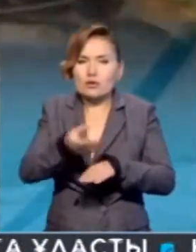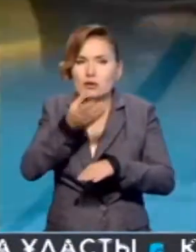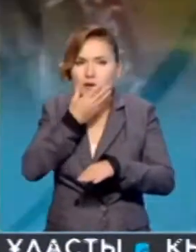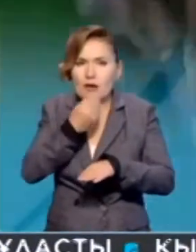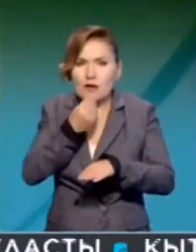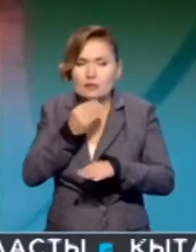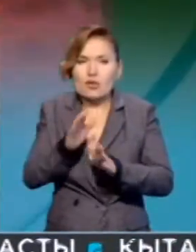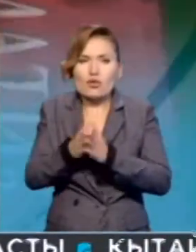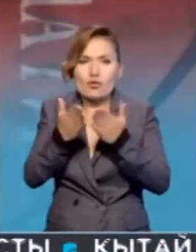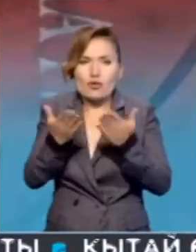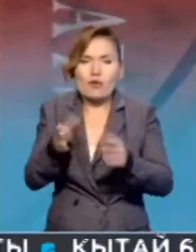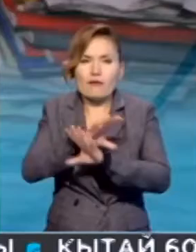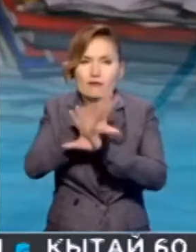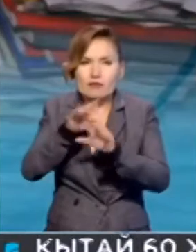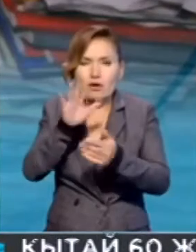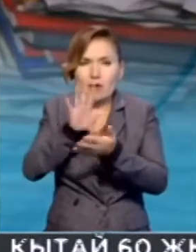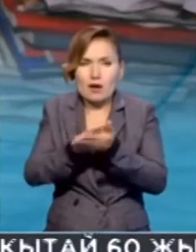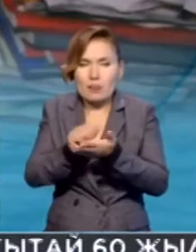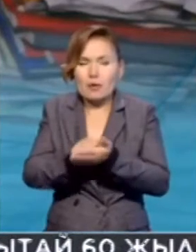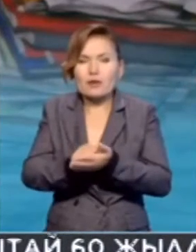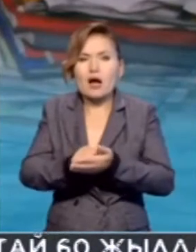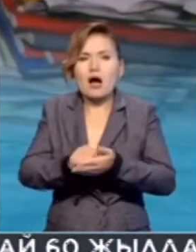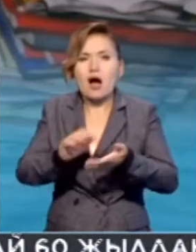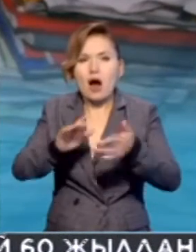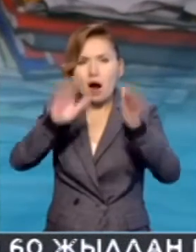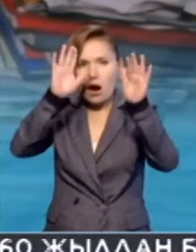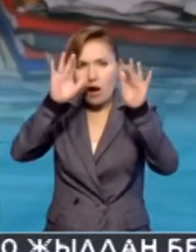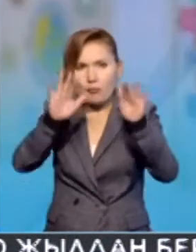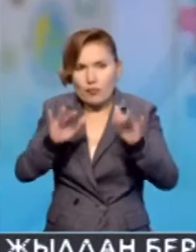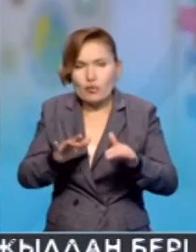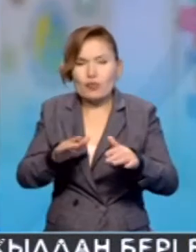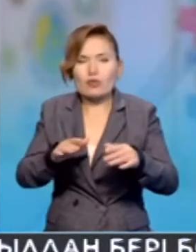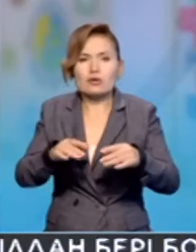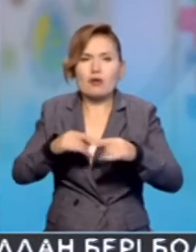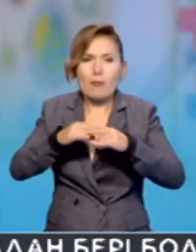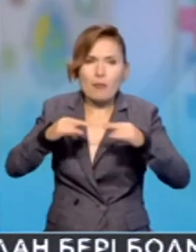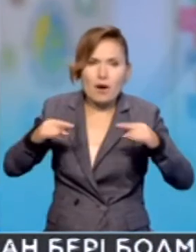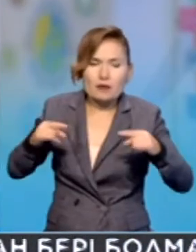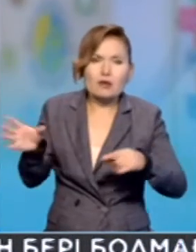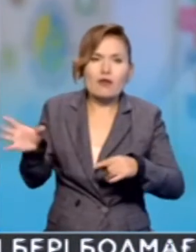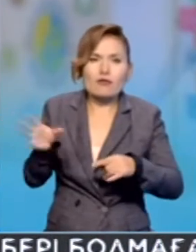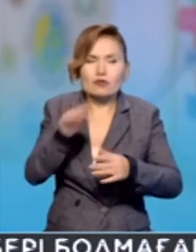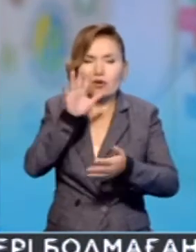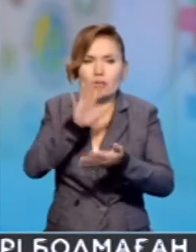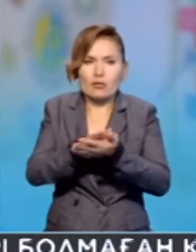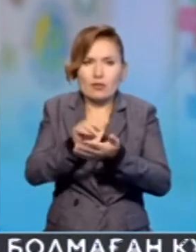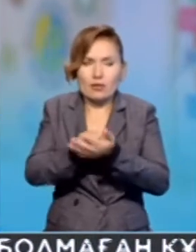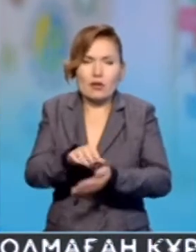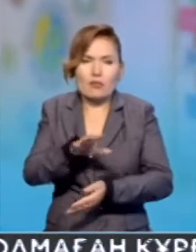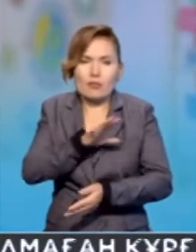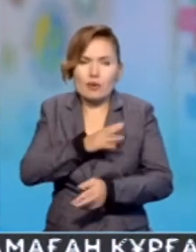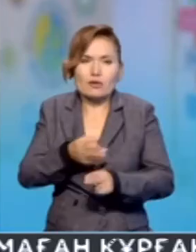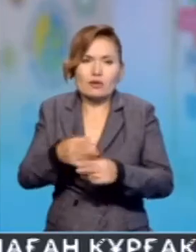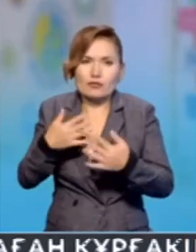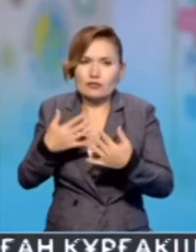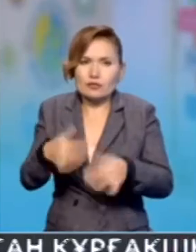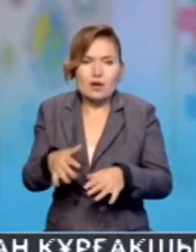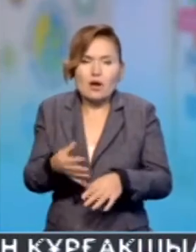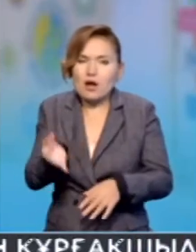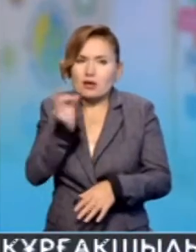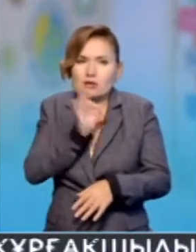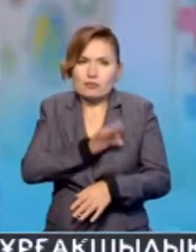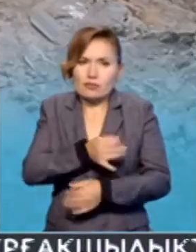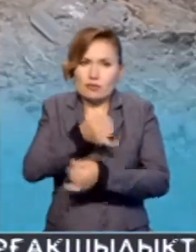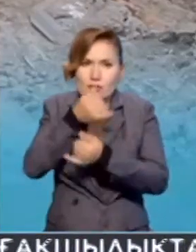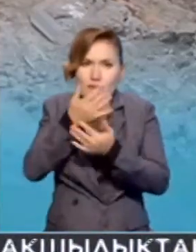кетті. Компьютерлер кетті. Компьютердің блоктары, шкафтар, порталар, кәдімгі уже су кіргеннен кейін аралары ашылып